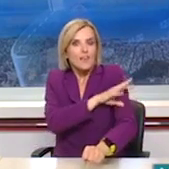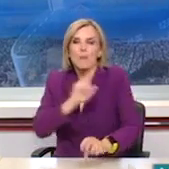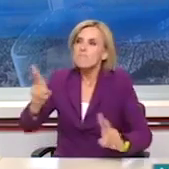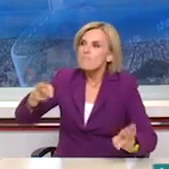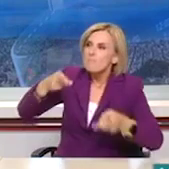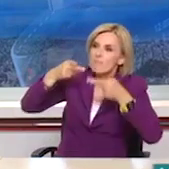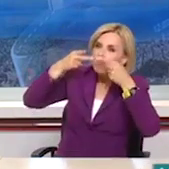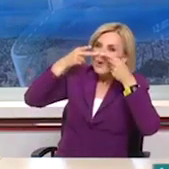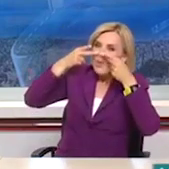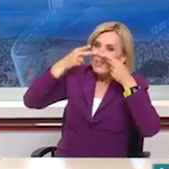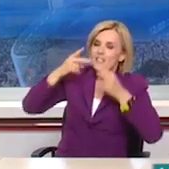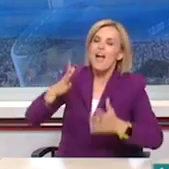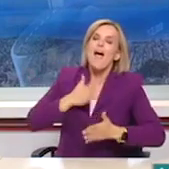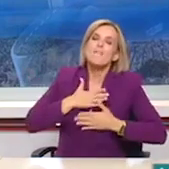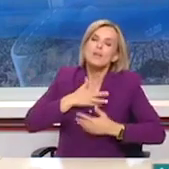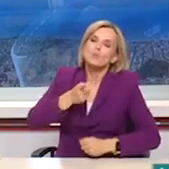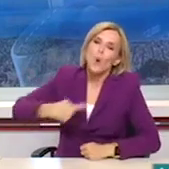που με εγωιτεύουν. Σας ευχαριστώ για όλα.